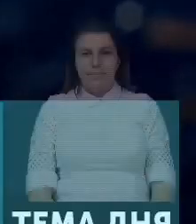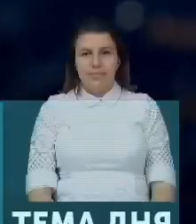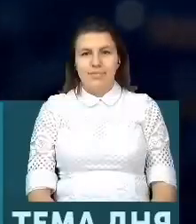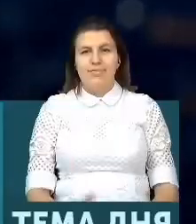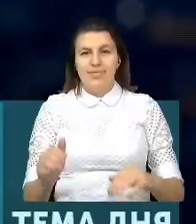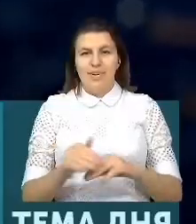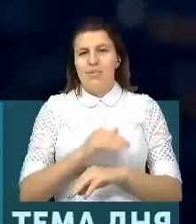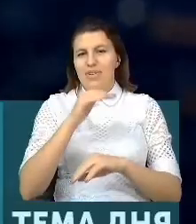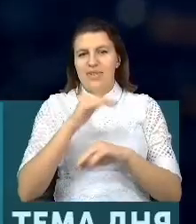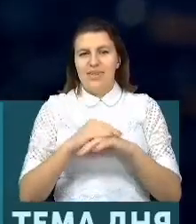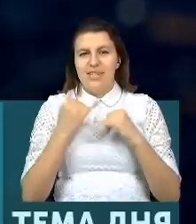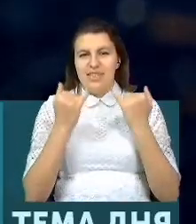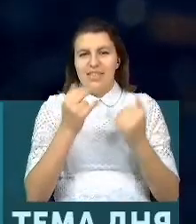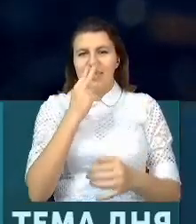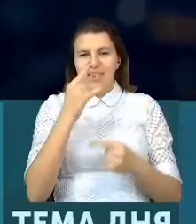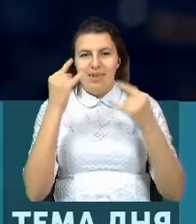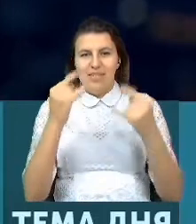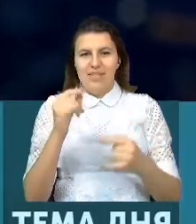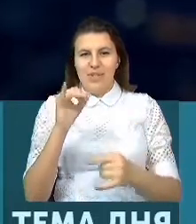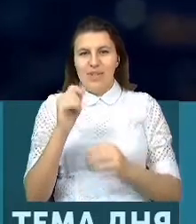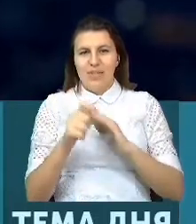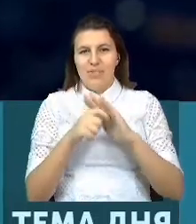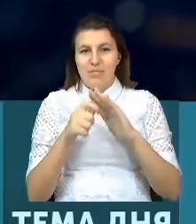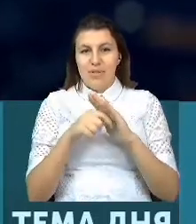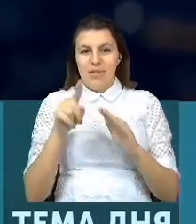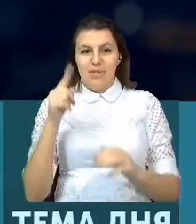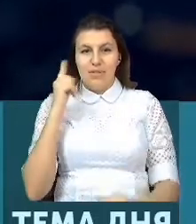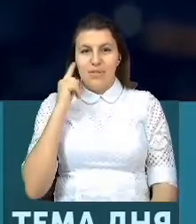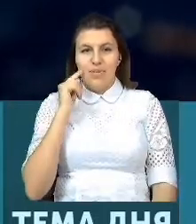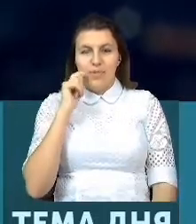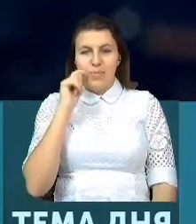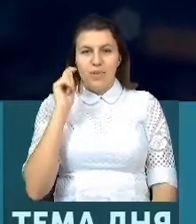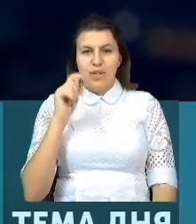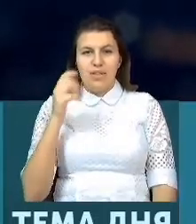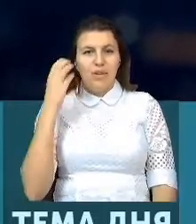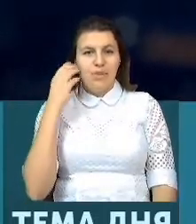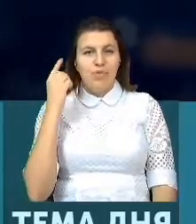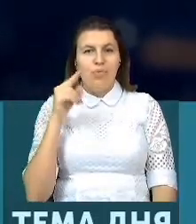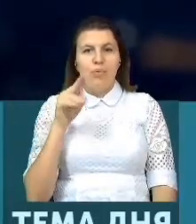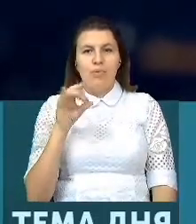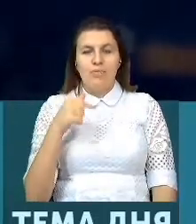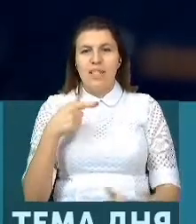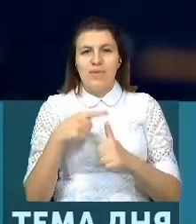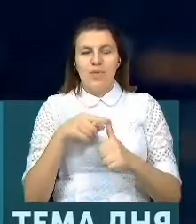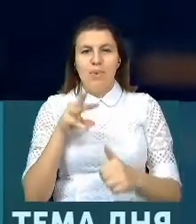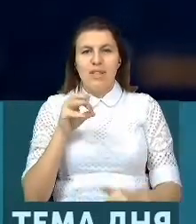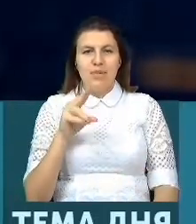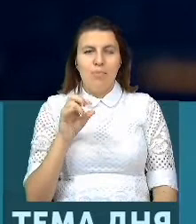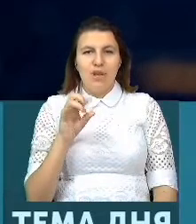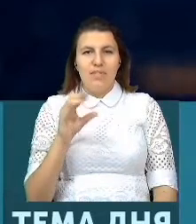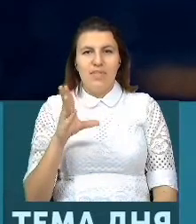Доброго вечора, шановні телеглядачі каналу «Є Донбас», а також слухачі українського радіо «Пульс». Мене звуть Максим Бондарєв, разом зі мною